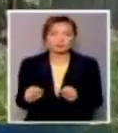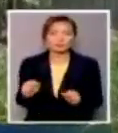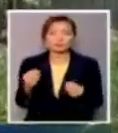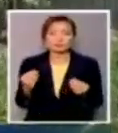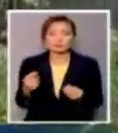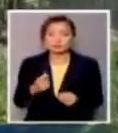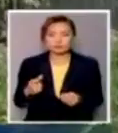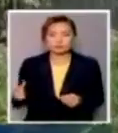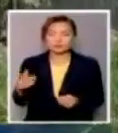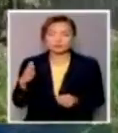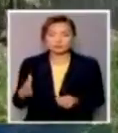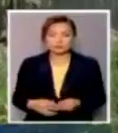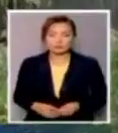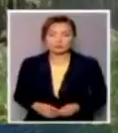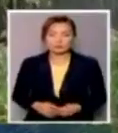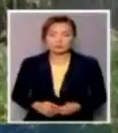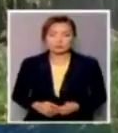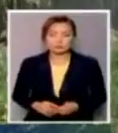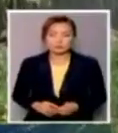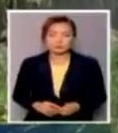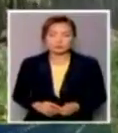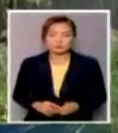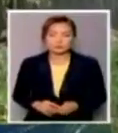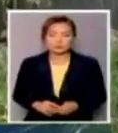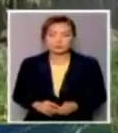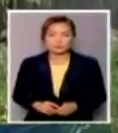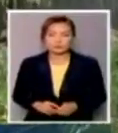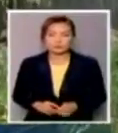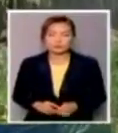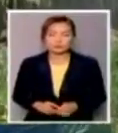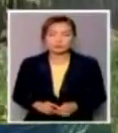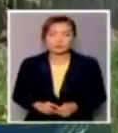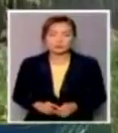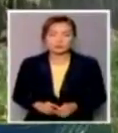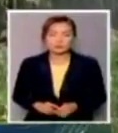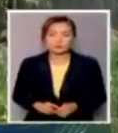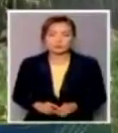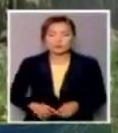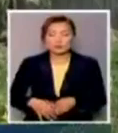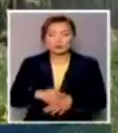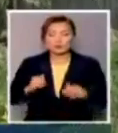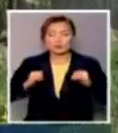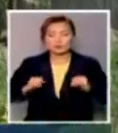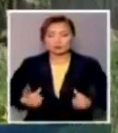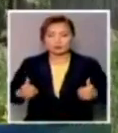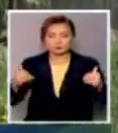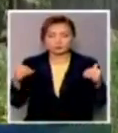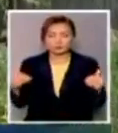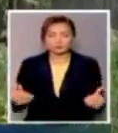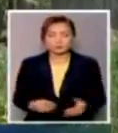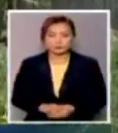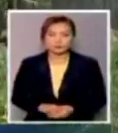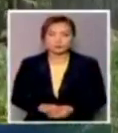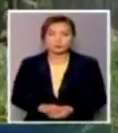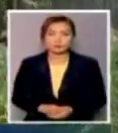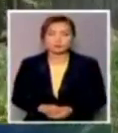tulğası koyandı. Sol oranından şıkınızlar, şıkıp atır endi. Allah soğa jetkisin, elimiz tınış bolsun.